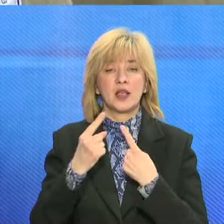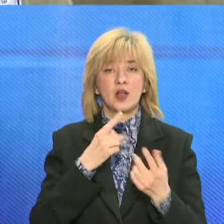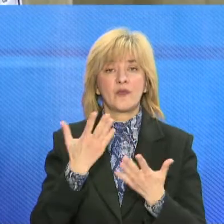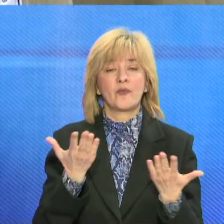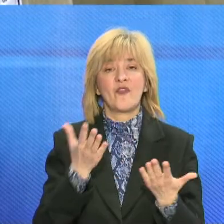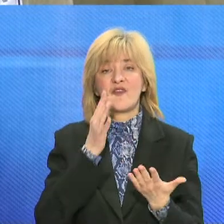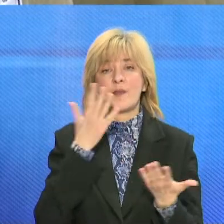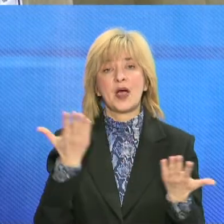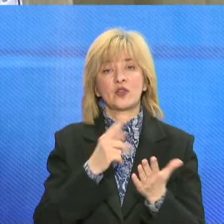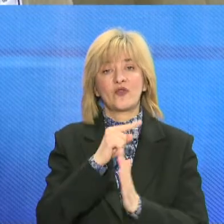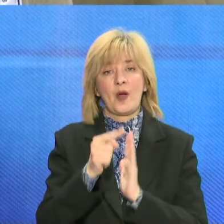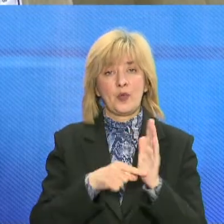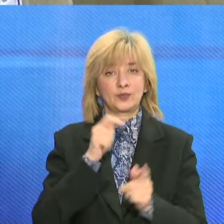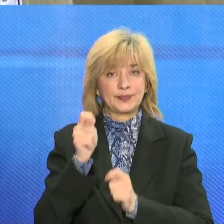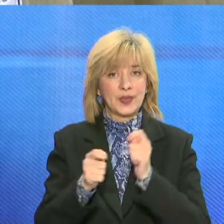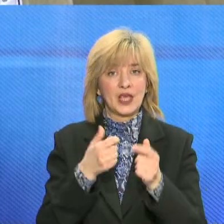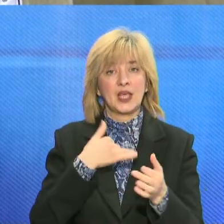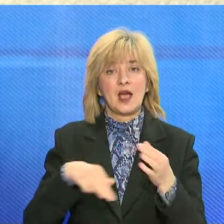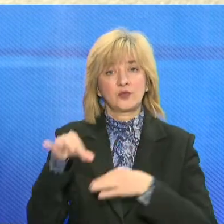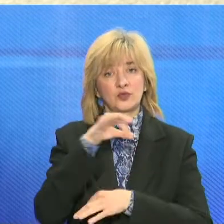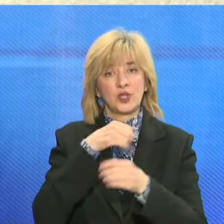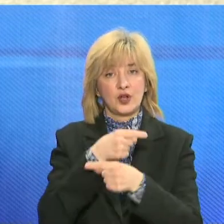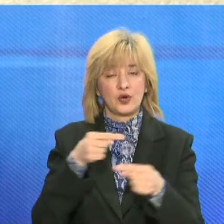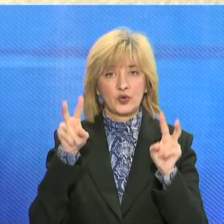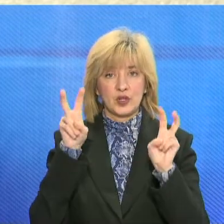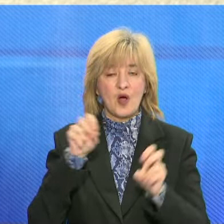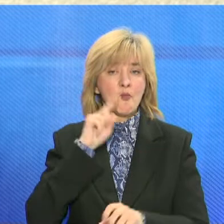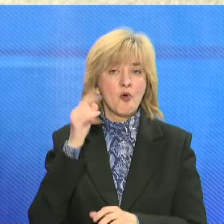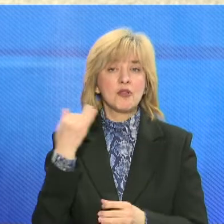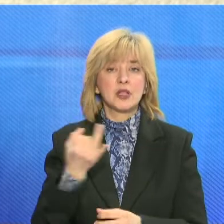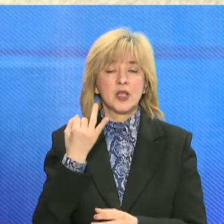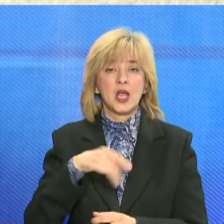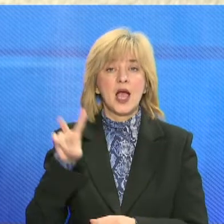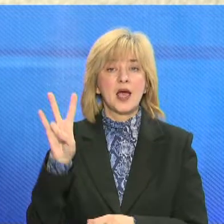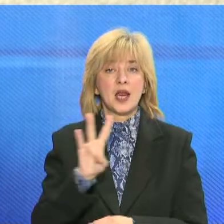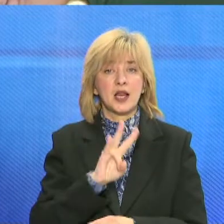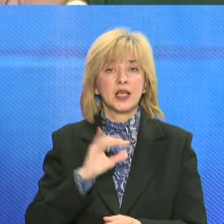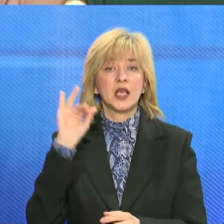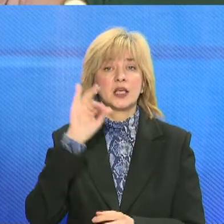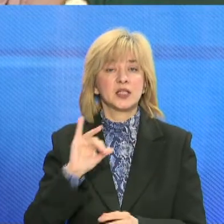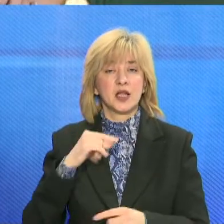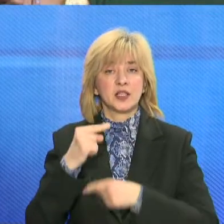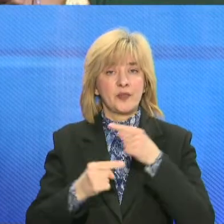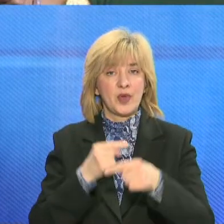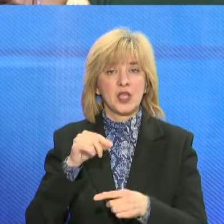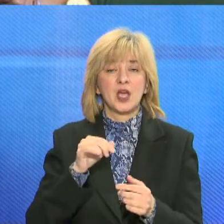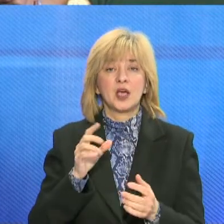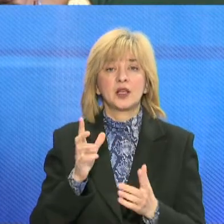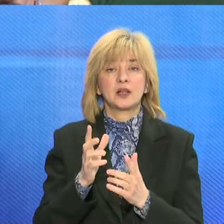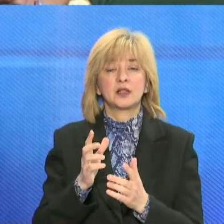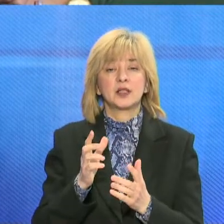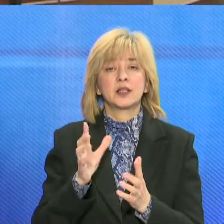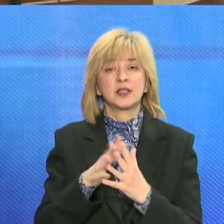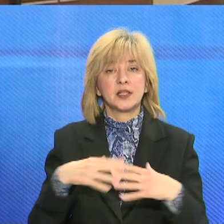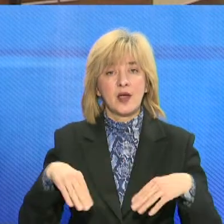і разважалі разам са спікерам на розныя тэмы. Моладзь цікавіла рэлігія, гістарычная спадчына, інстытут сям'і, прэзідэнцкія